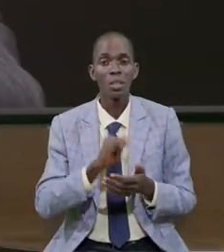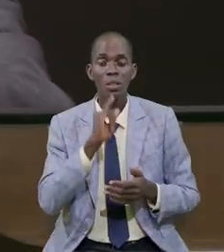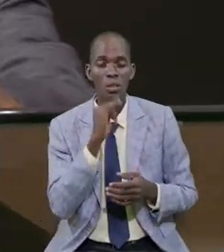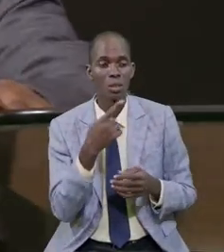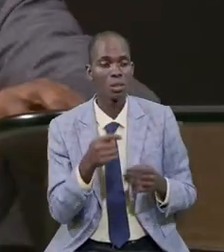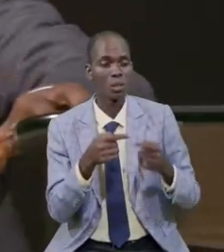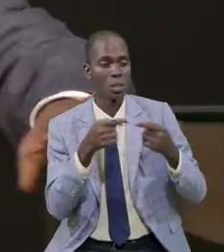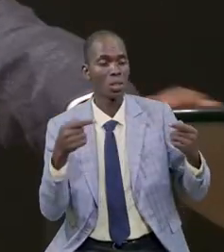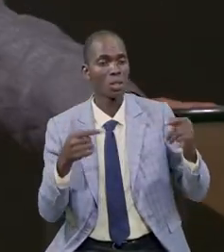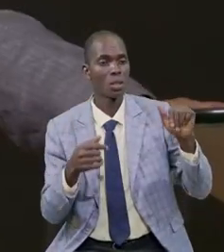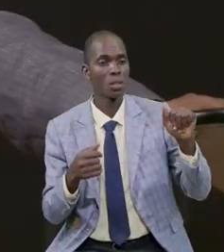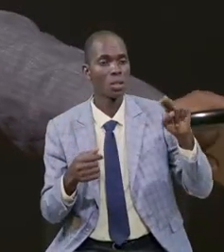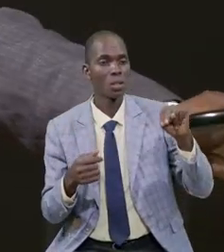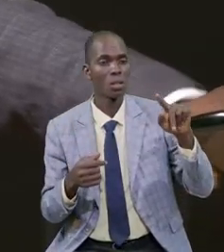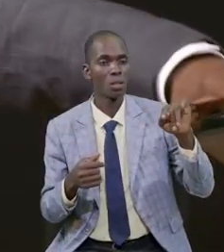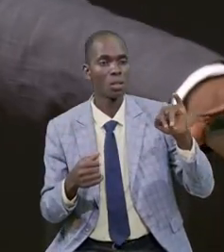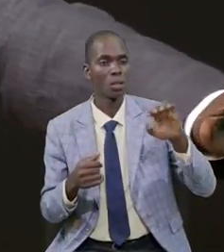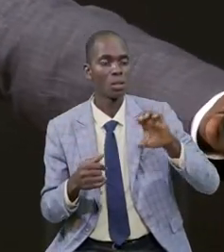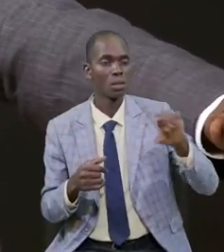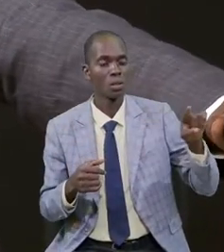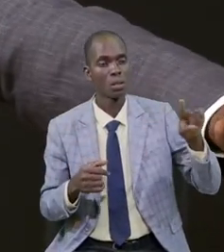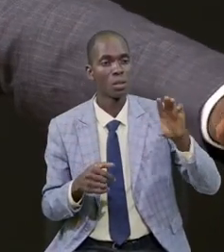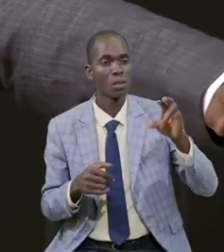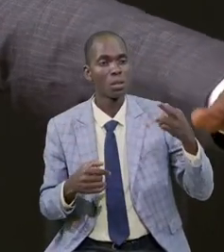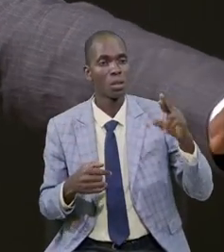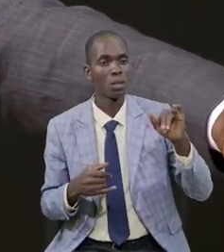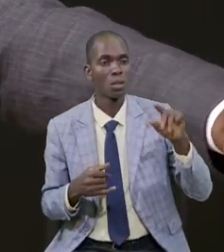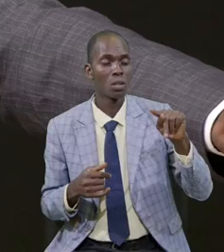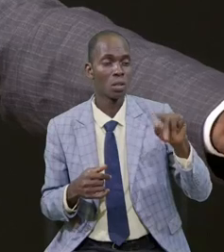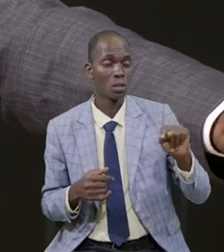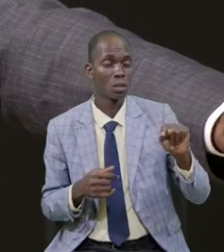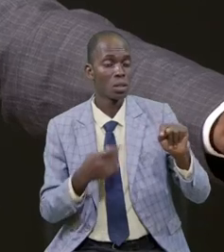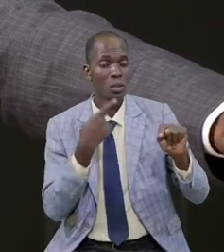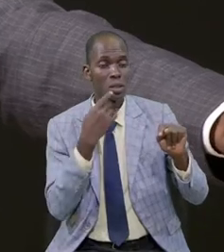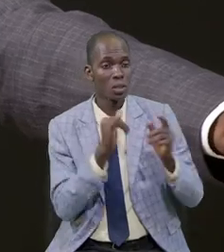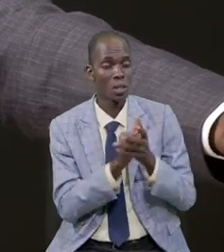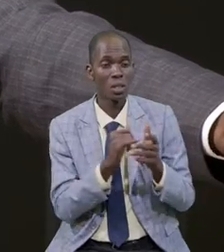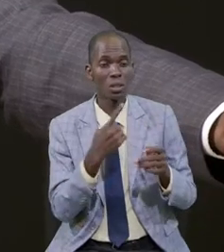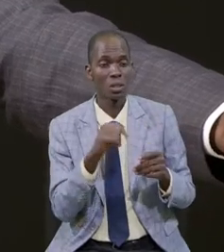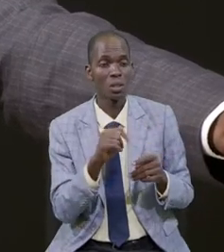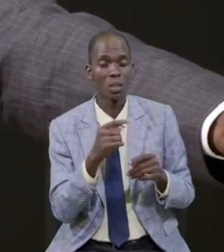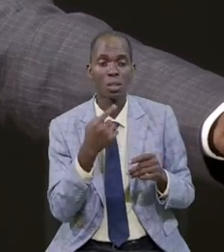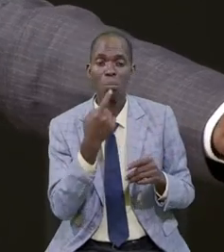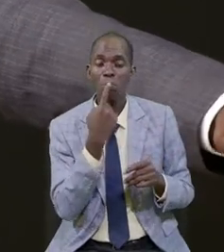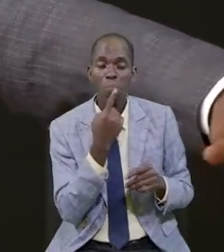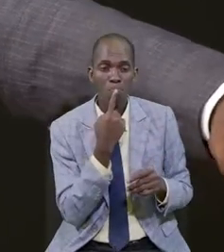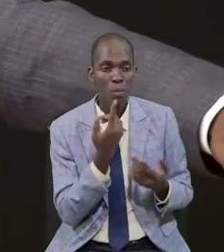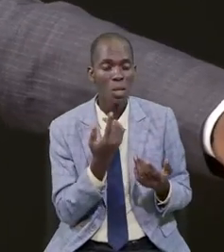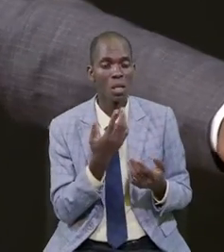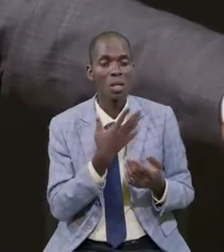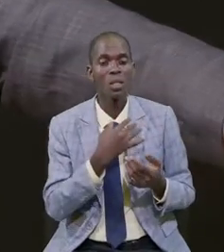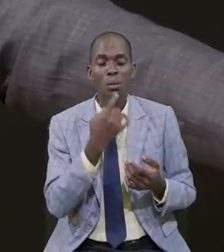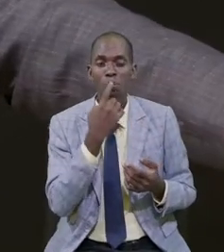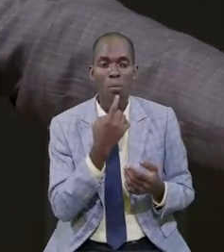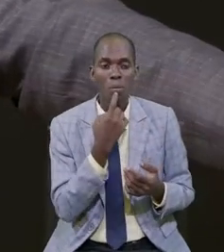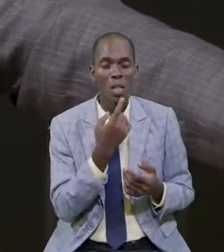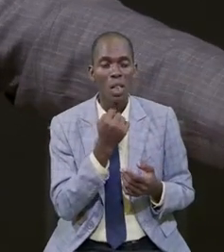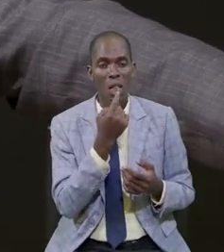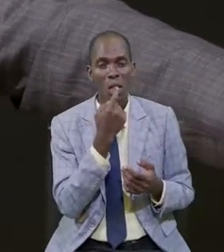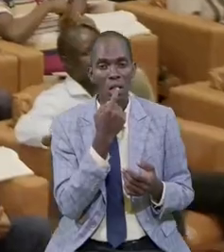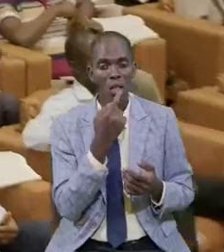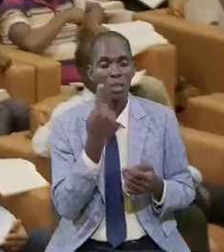l'Antéchrist. Et la grande chose qu'on connaisse de l'Antéchrist, c'est la langue, c'est la bouche. Ce sont